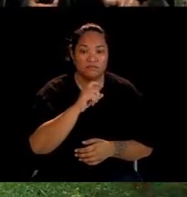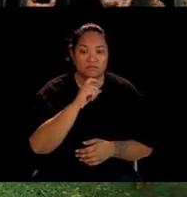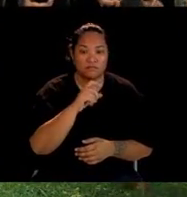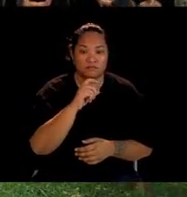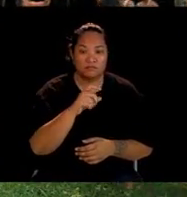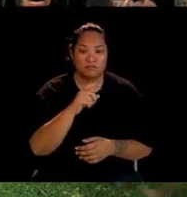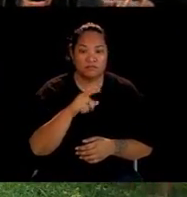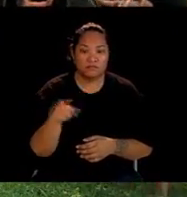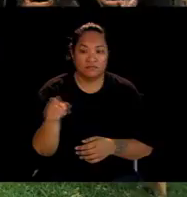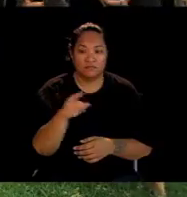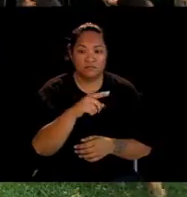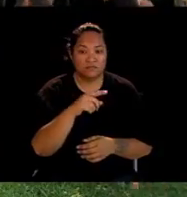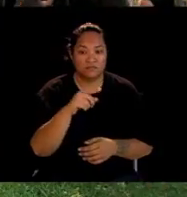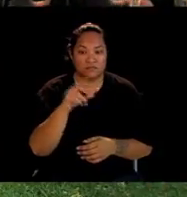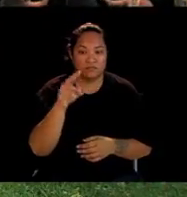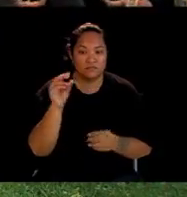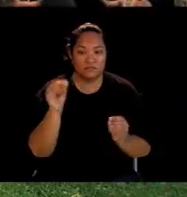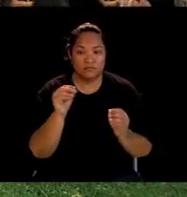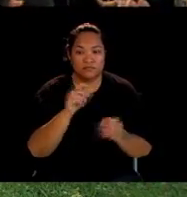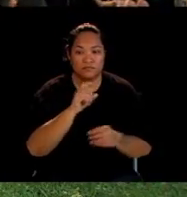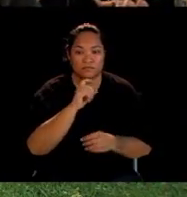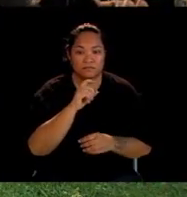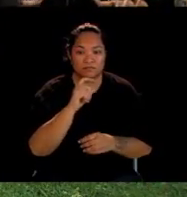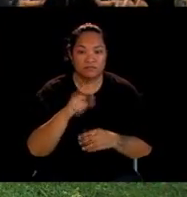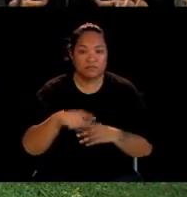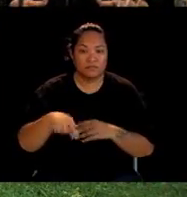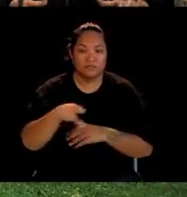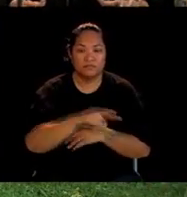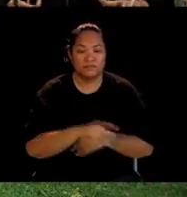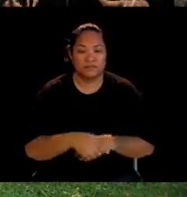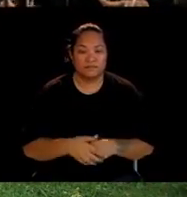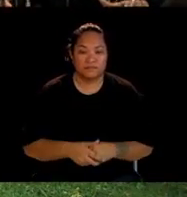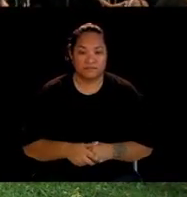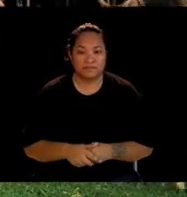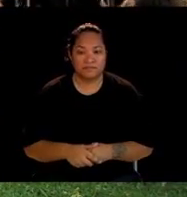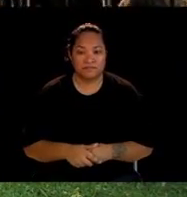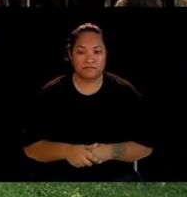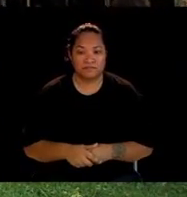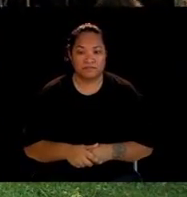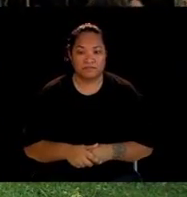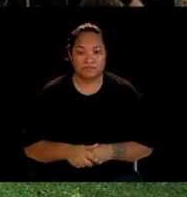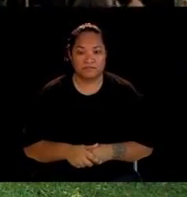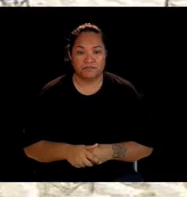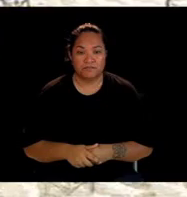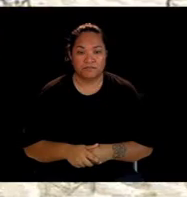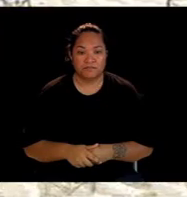ililo. Lo tada gwinahan lulo gi itano niha.